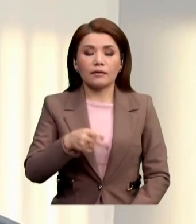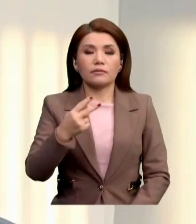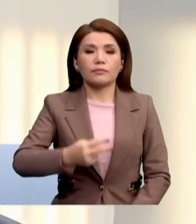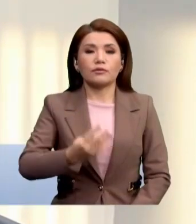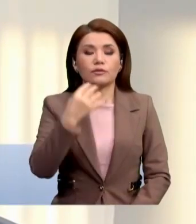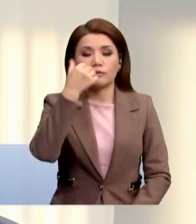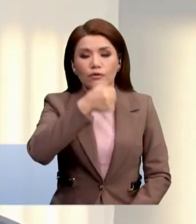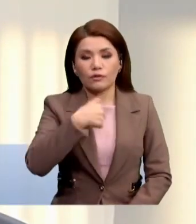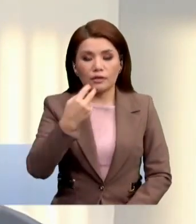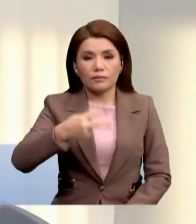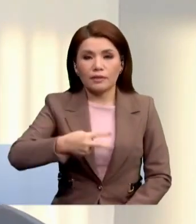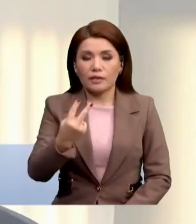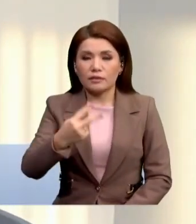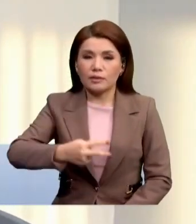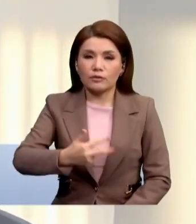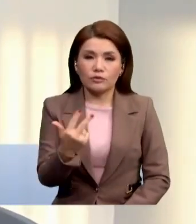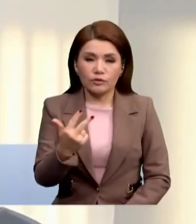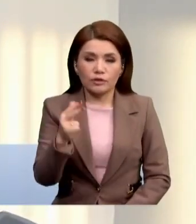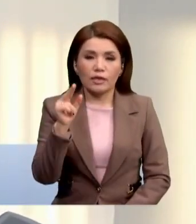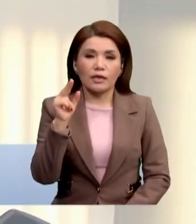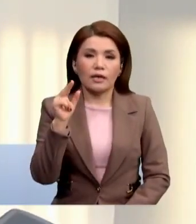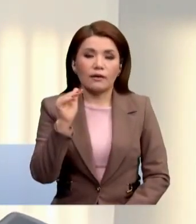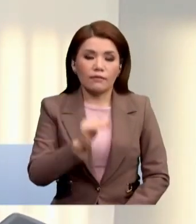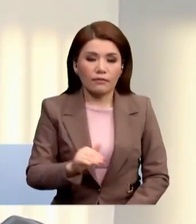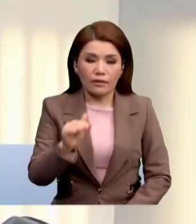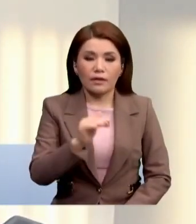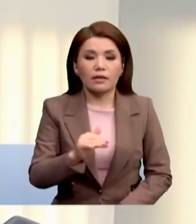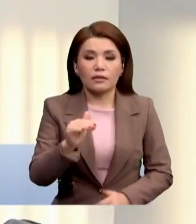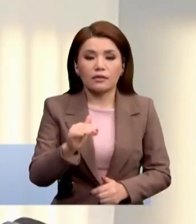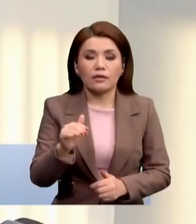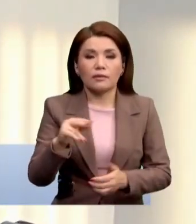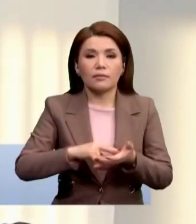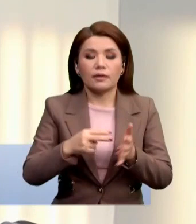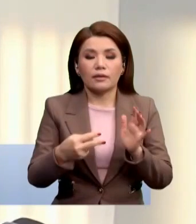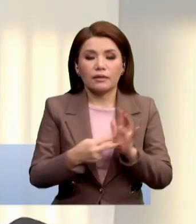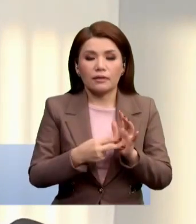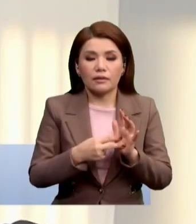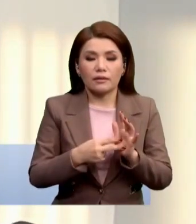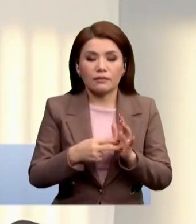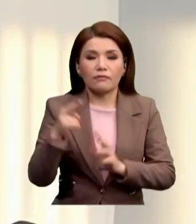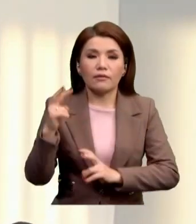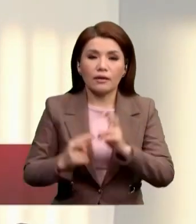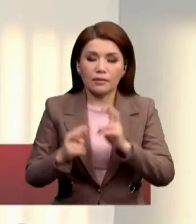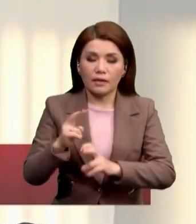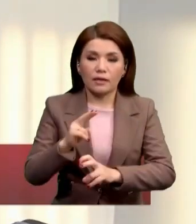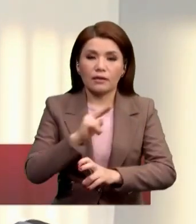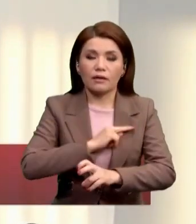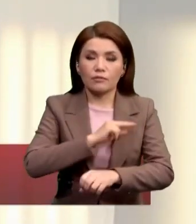2024 жылдың 22-23 ақпанында жоспарлау бойынша фабриканың